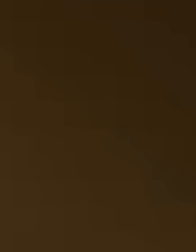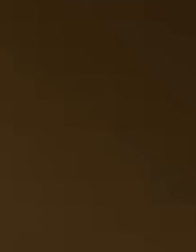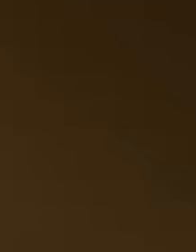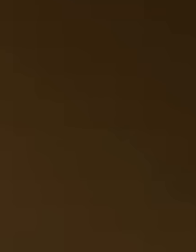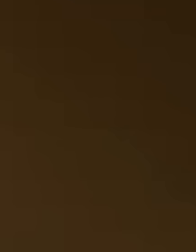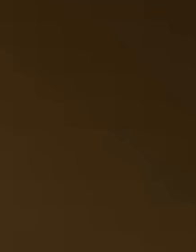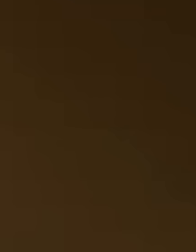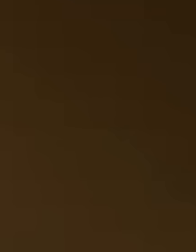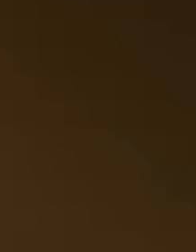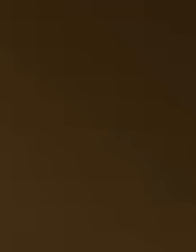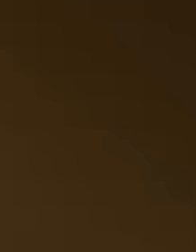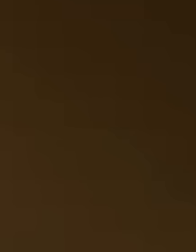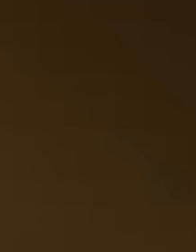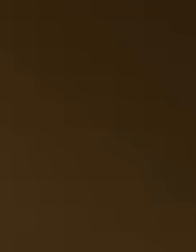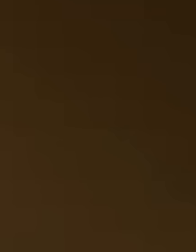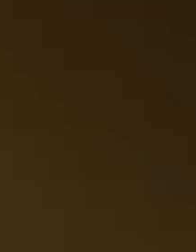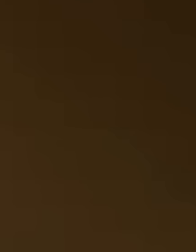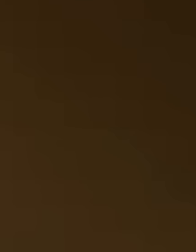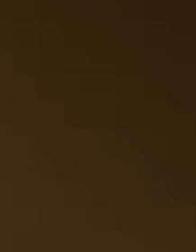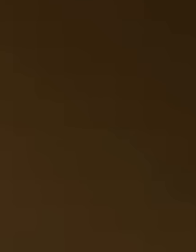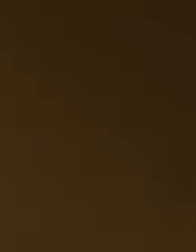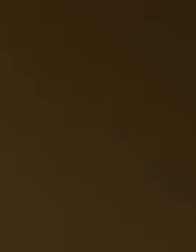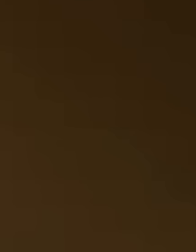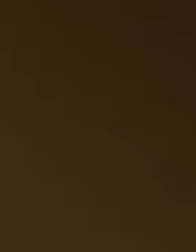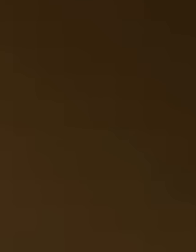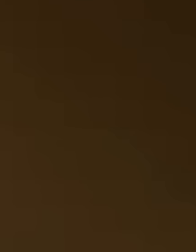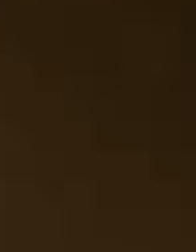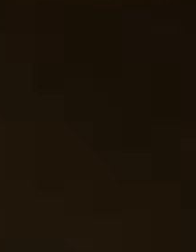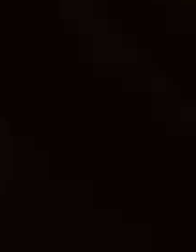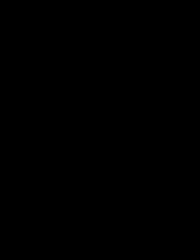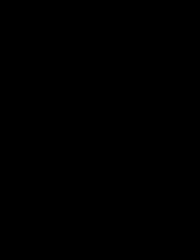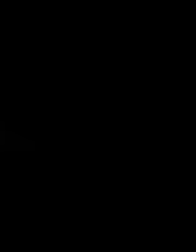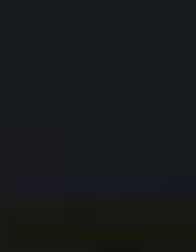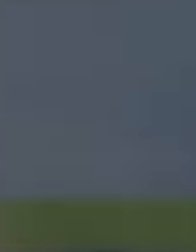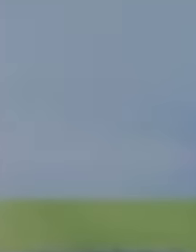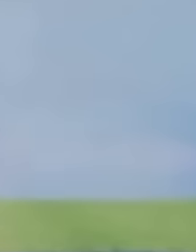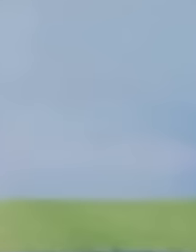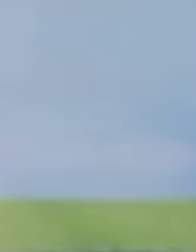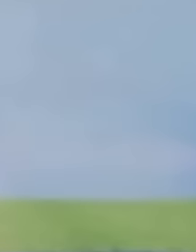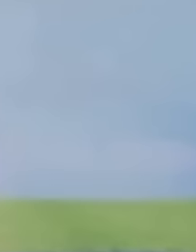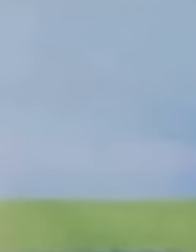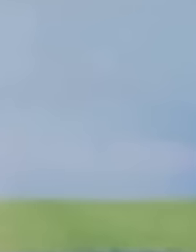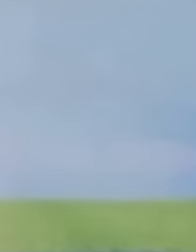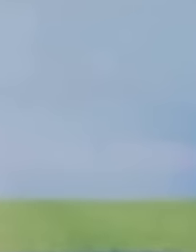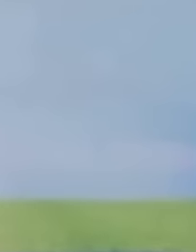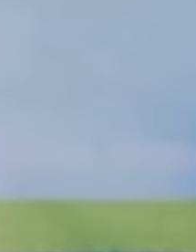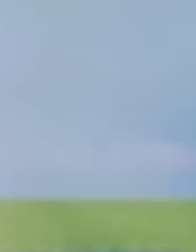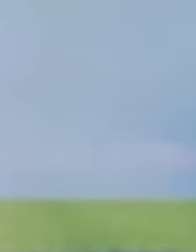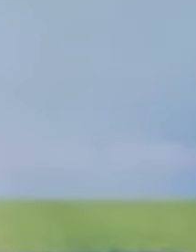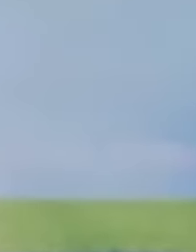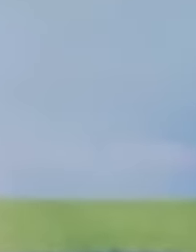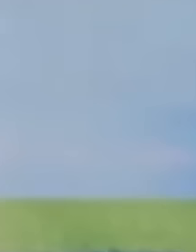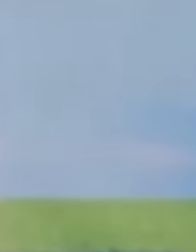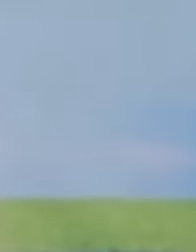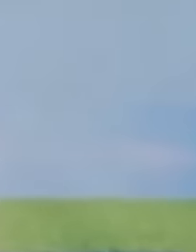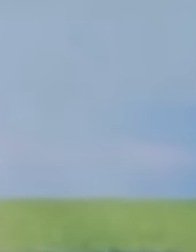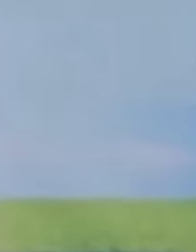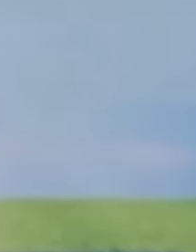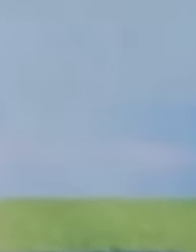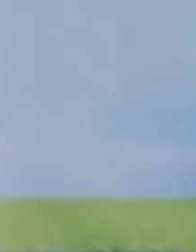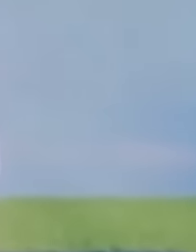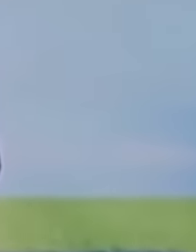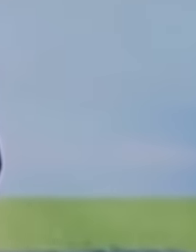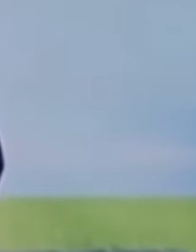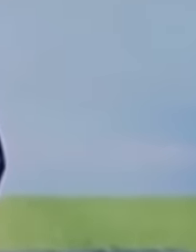주님의 이름을 사랑하는 사람들이 거기에서 살게 될 것이다. 지난주간은 설교 본문인